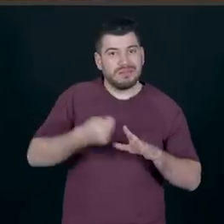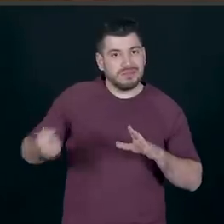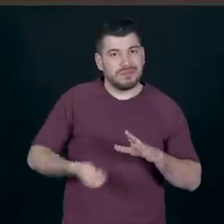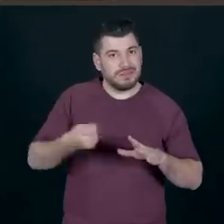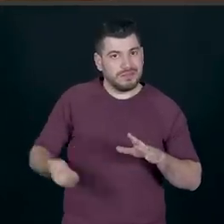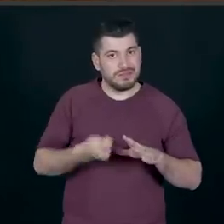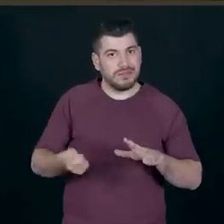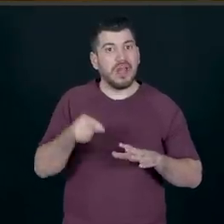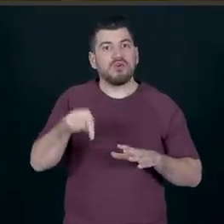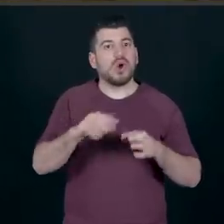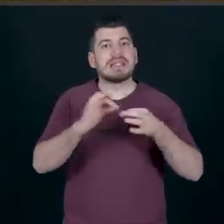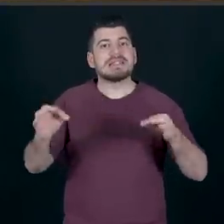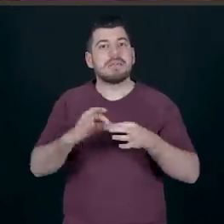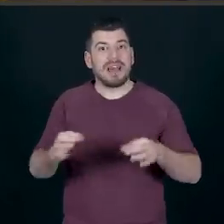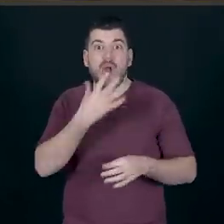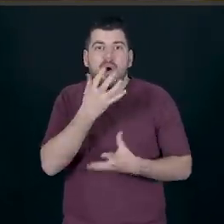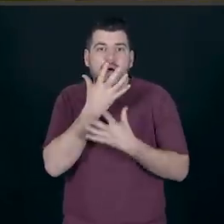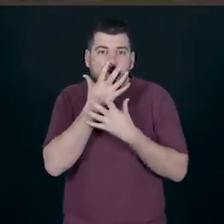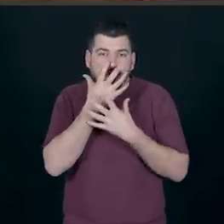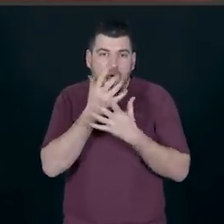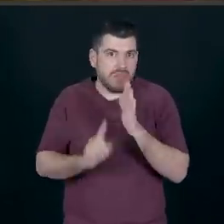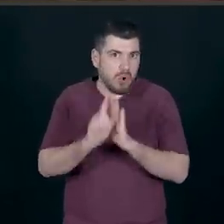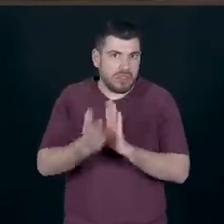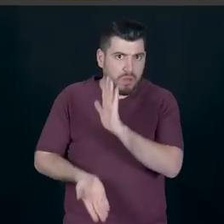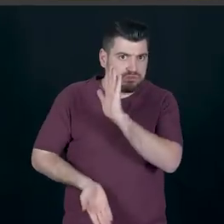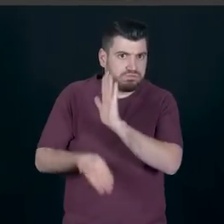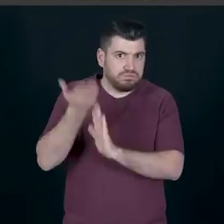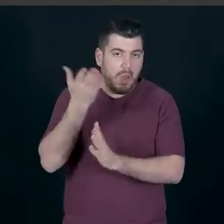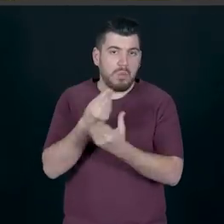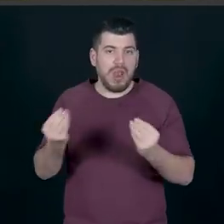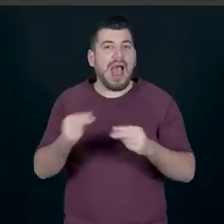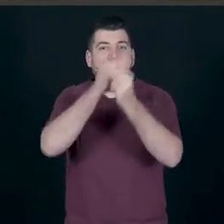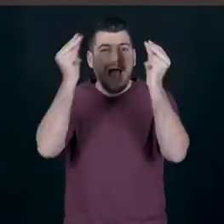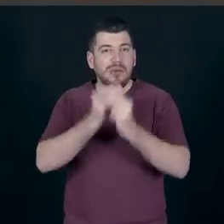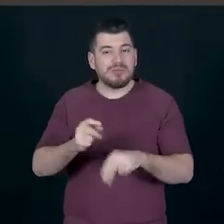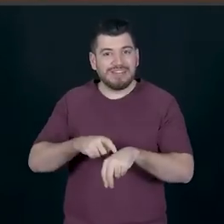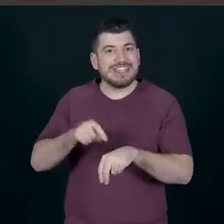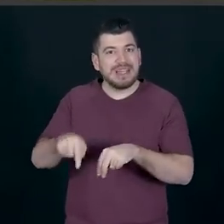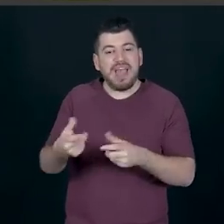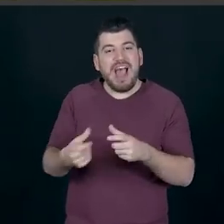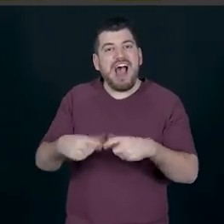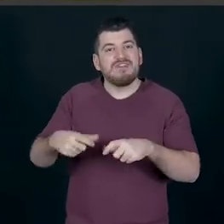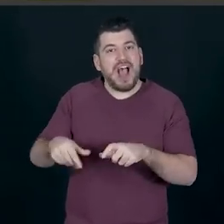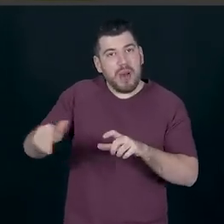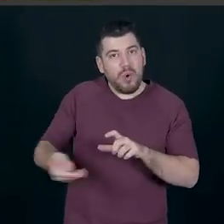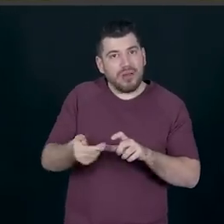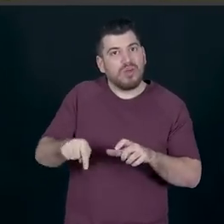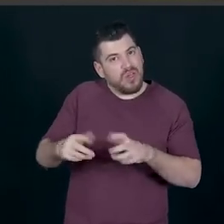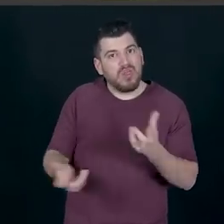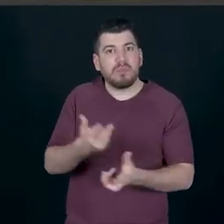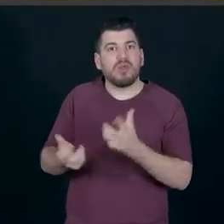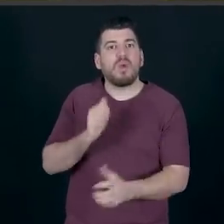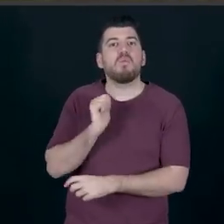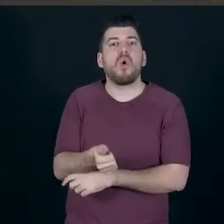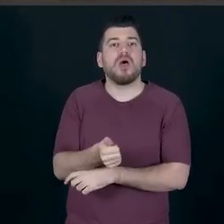καλά. Τώρα τα ζυμαρικά είναι πάρα πολύ καυτά, πάρα πολύ ζεστά και με αυτόν τον τρόπο θα ψήσουν τα αυγά μας. Ουσιαστικά γίνεται η σάλτσα στον